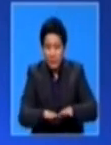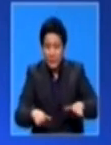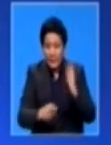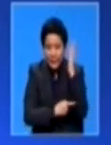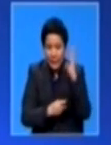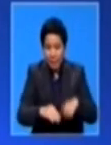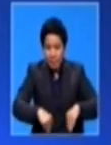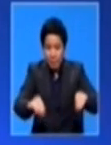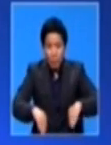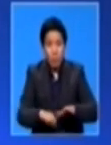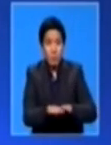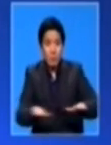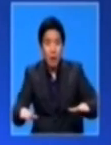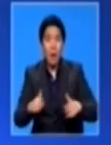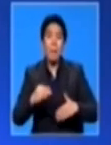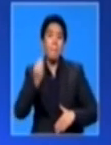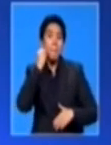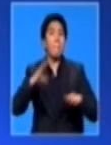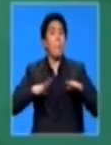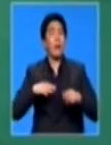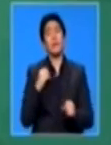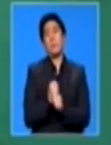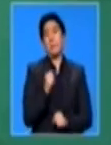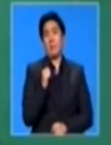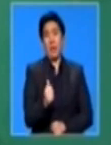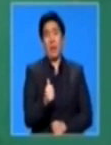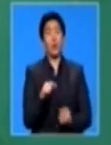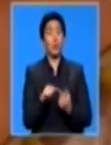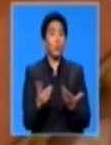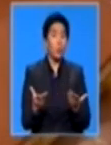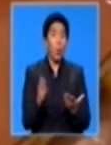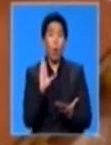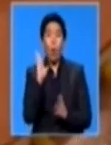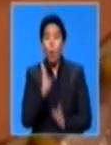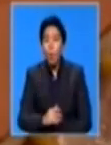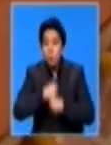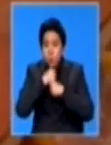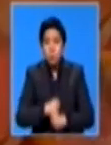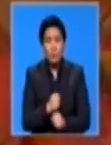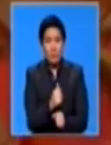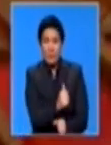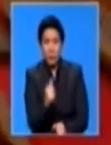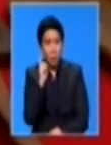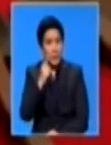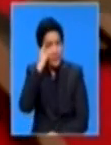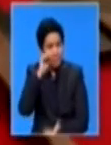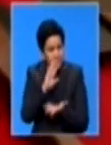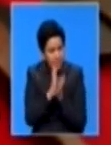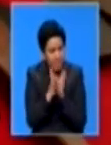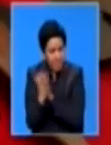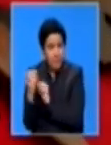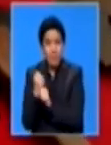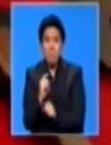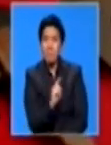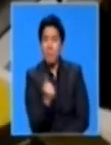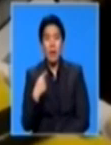หรือห้องอยู่อาศัยก็ได้นะครับของอะไรของผู้สูงอายุนะเหล่านี้มันต้องคิดใหม่ทำใหม่ทั้งหมดแต่ผมอย